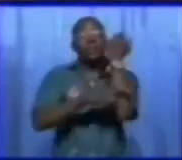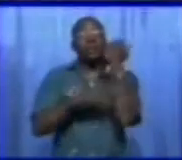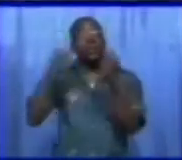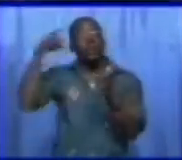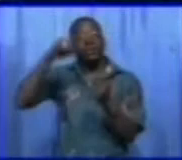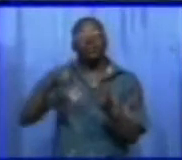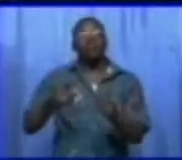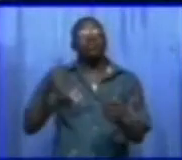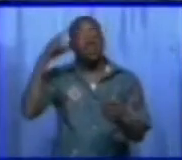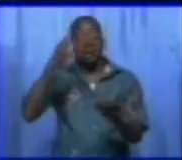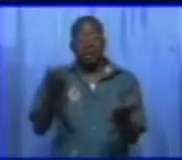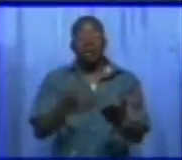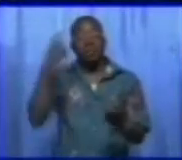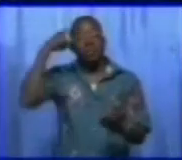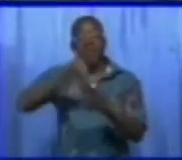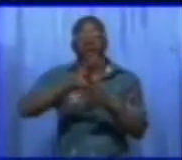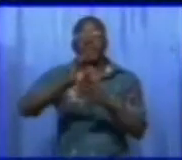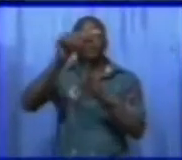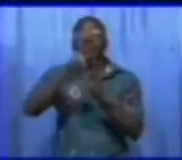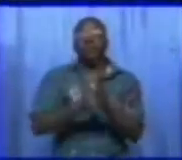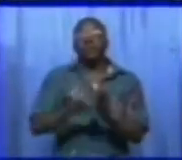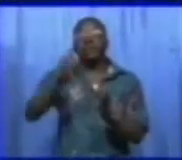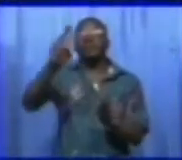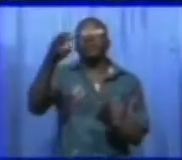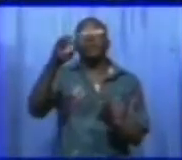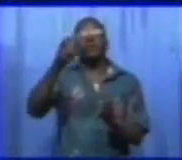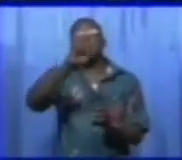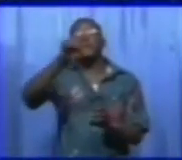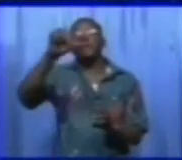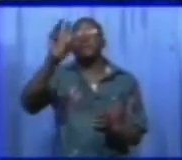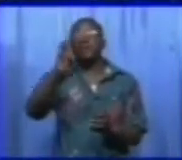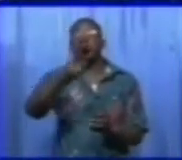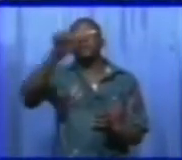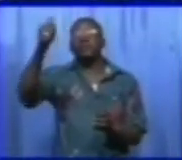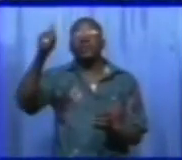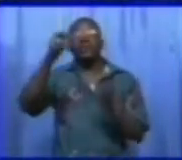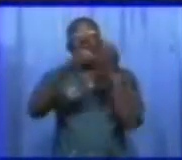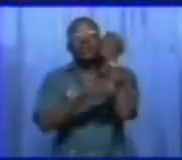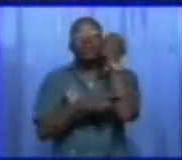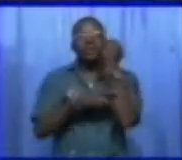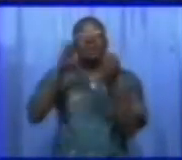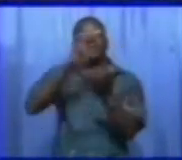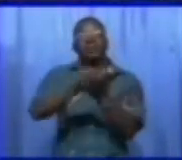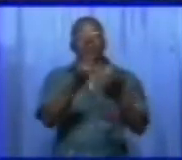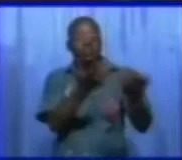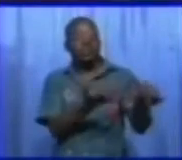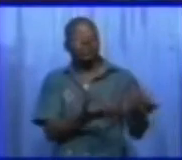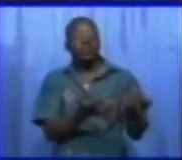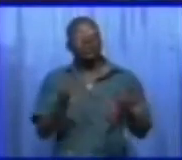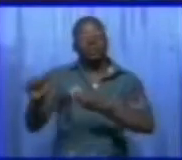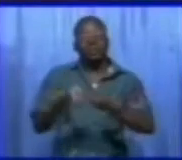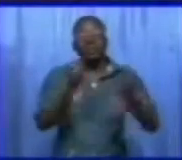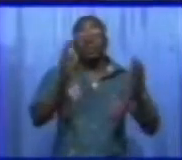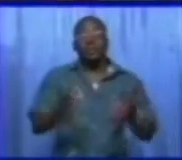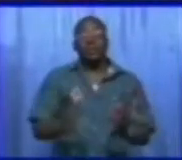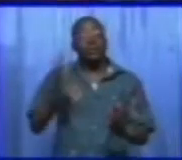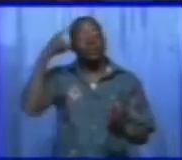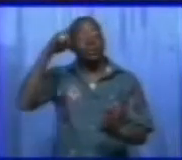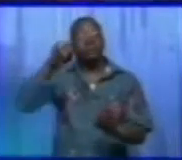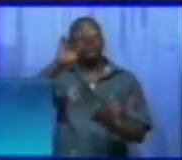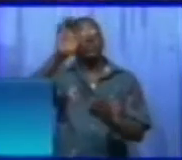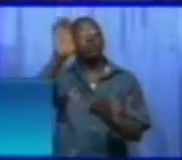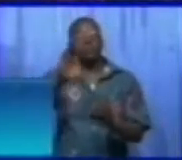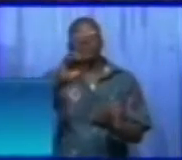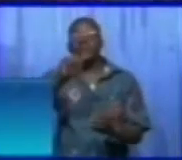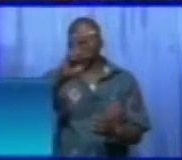série de formations et la seconde série concernera les 6 autres régions. Et ce qui est attendu des acteurs déjà formés des Cascades, du Sahel,